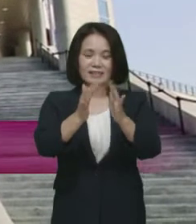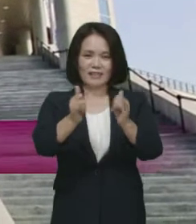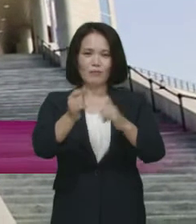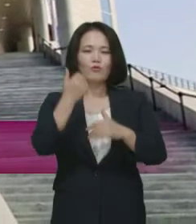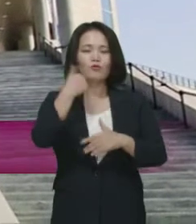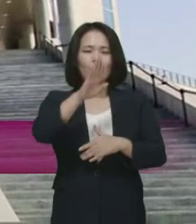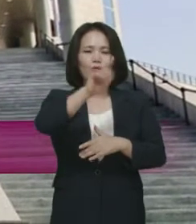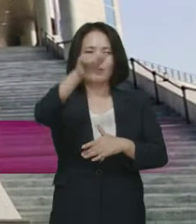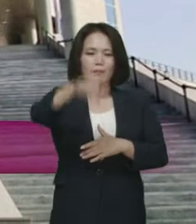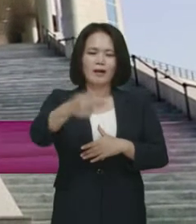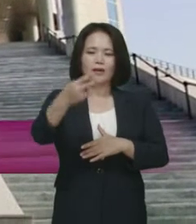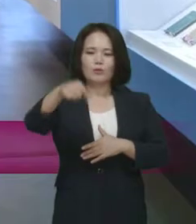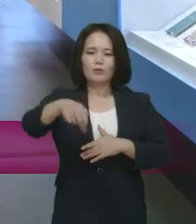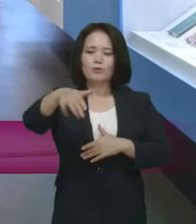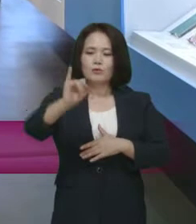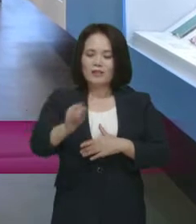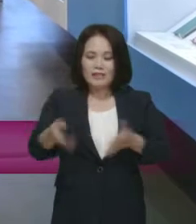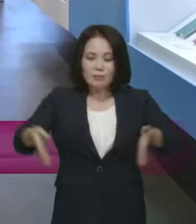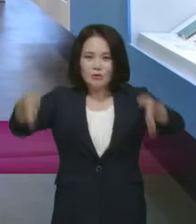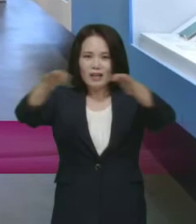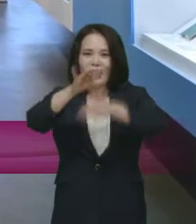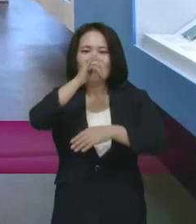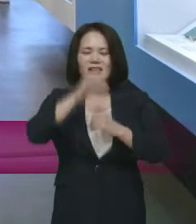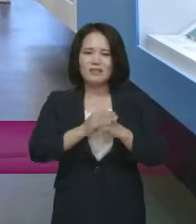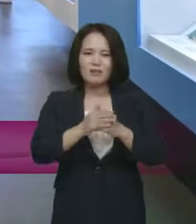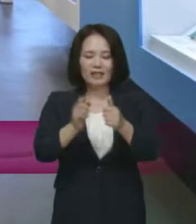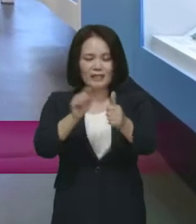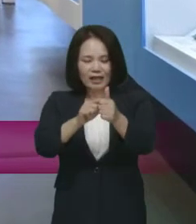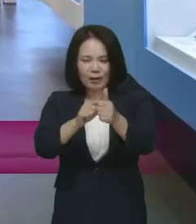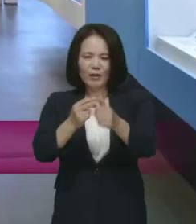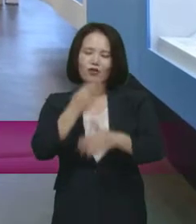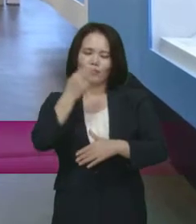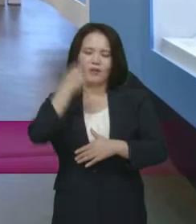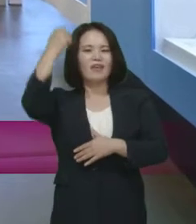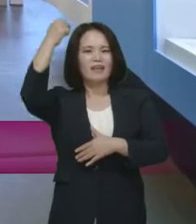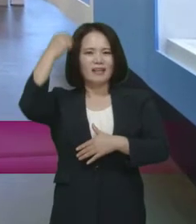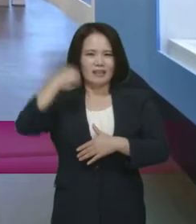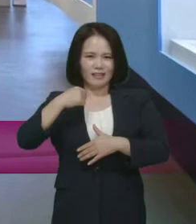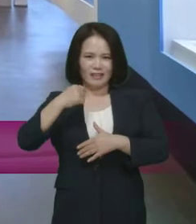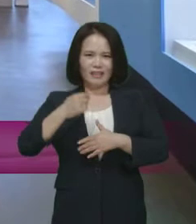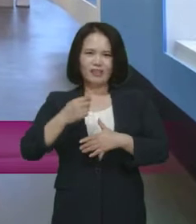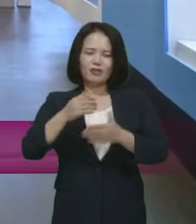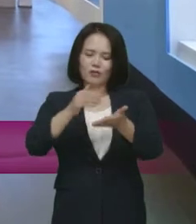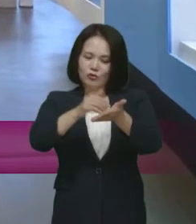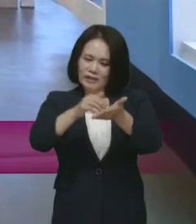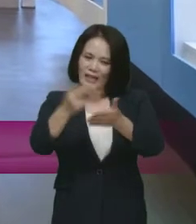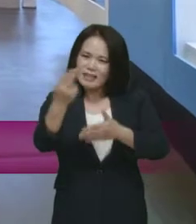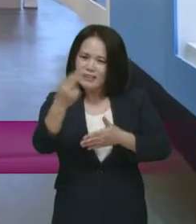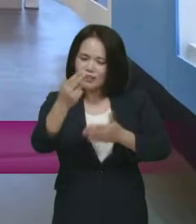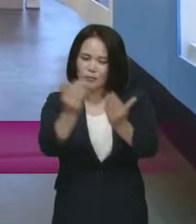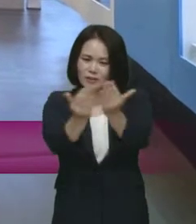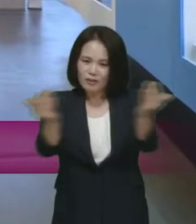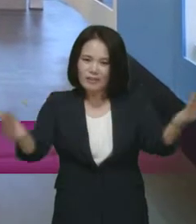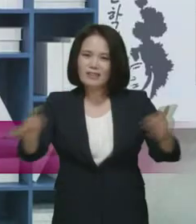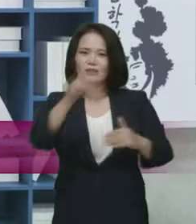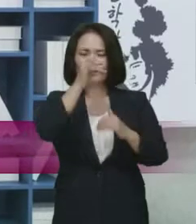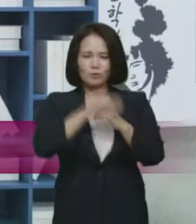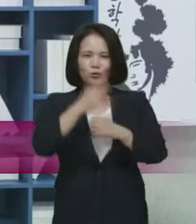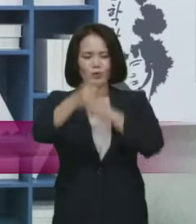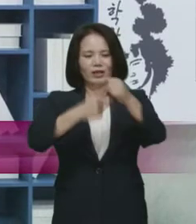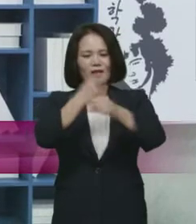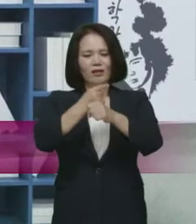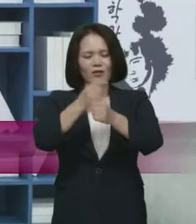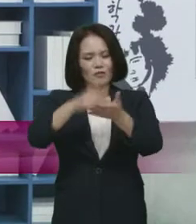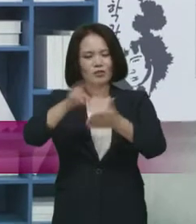박두진 문화권 인데요 여기서는 힘의 숨결을 느낄 수 있는 2000여 점의 자료들이 전시되어 있고요 연간